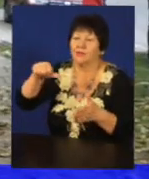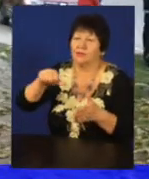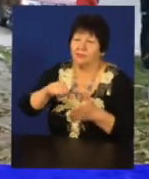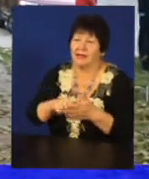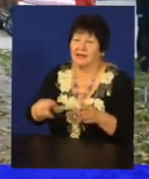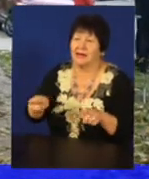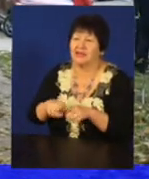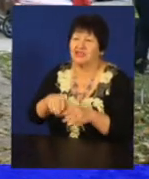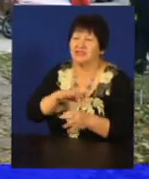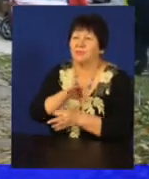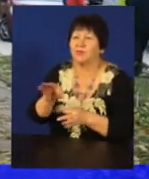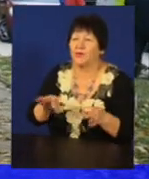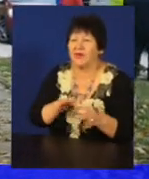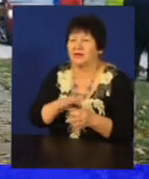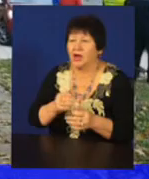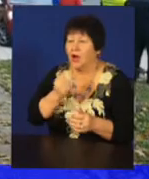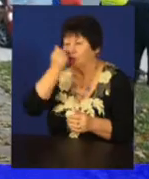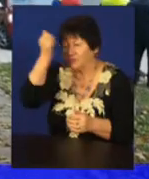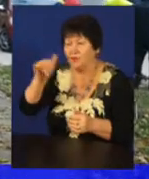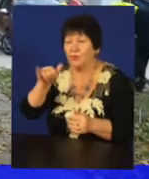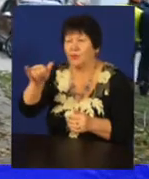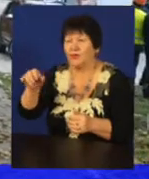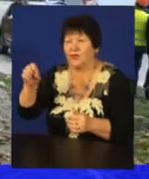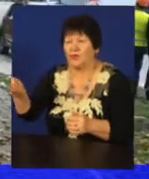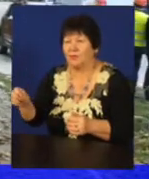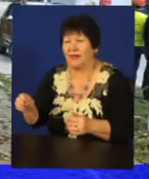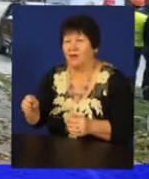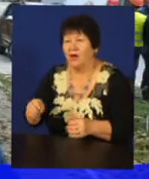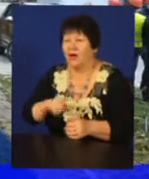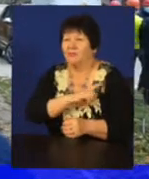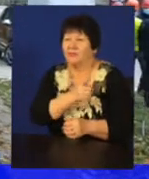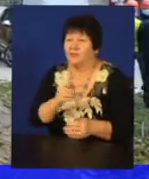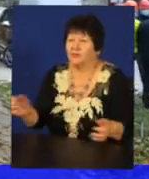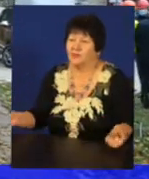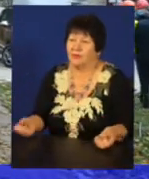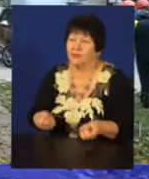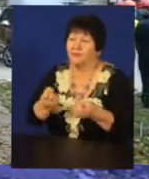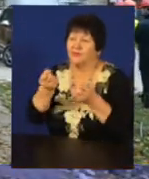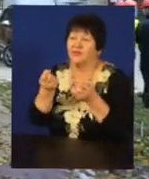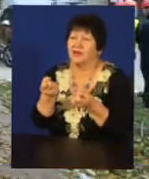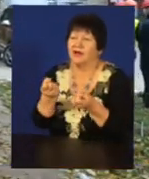acest proiect. Mulțumim Uniunii Europene pentru contribuția și pentru susținerea